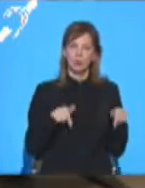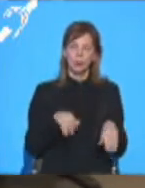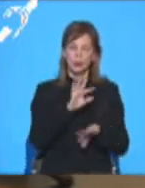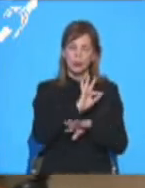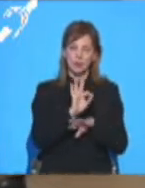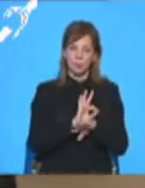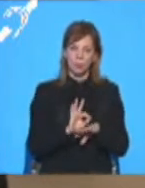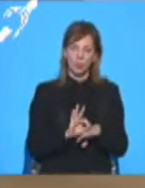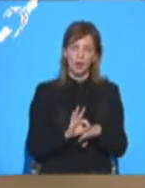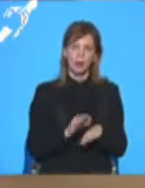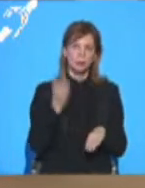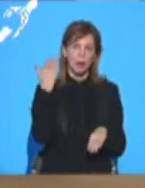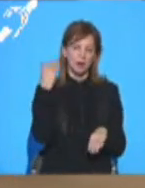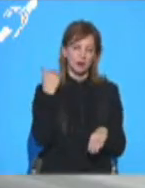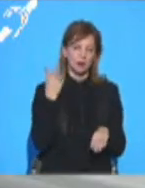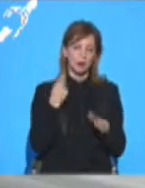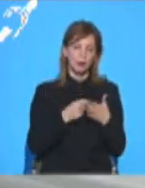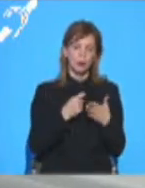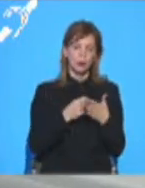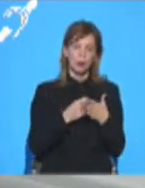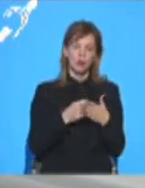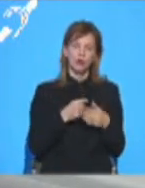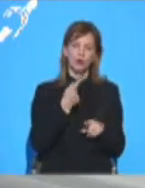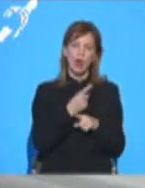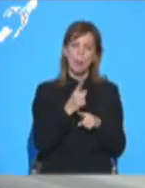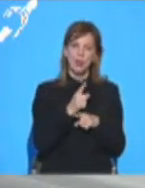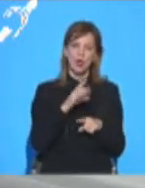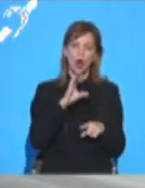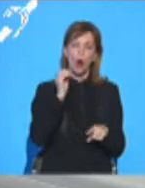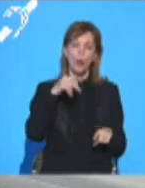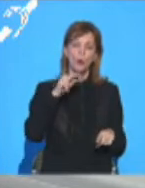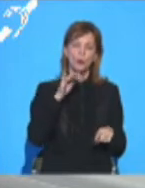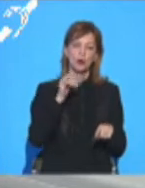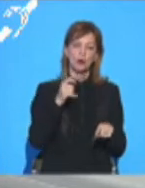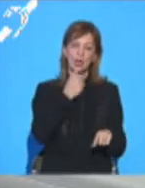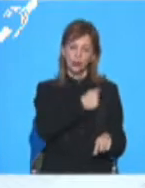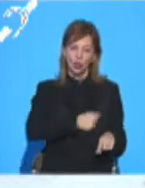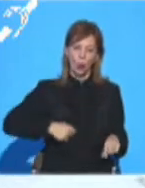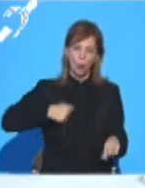proiect, nu cu mult timp în urmă a fost achiziționat și un computer tomograf care